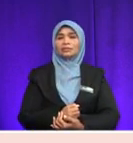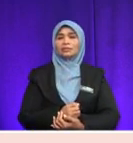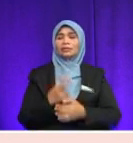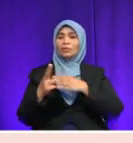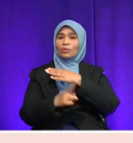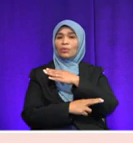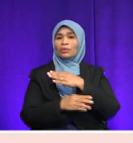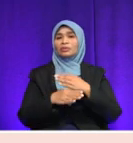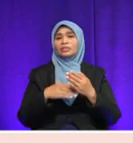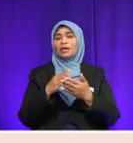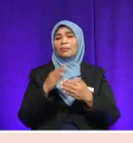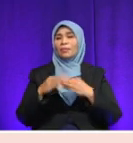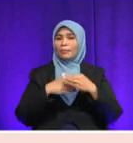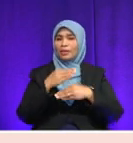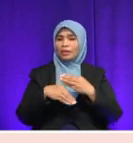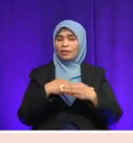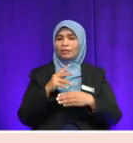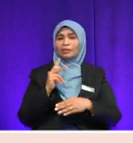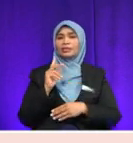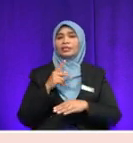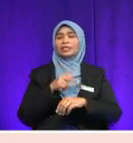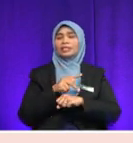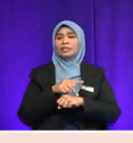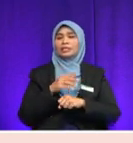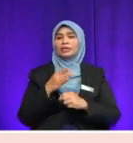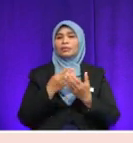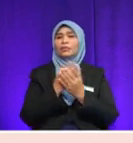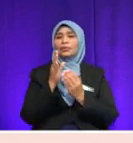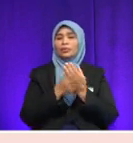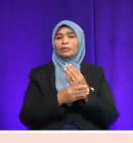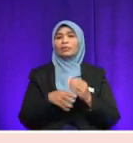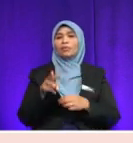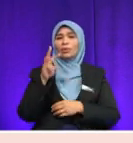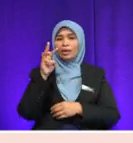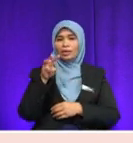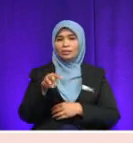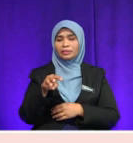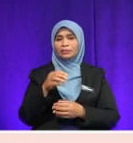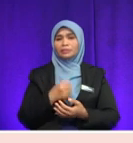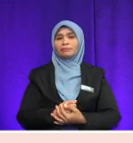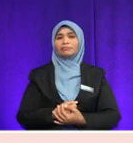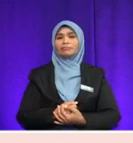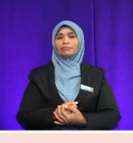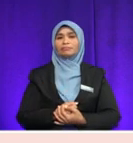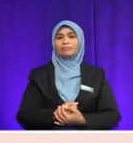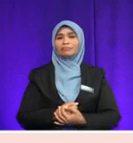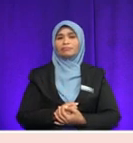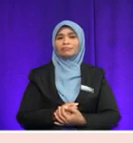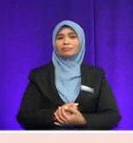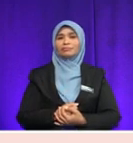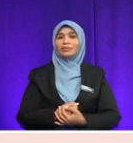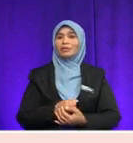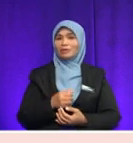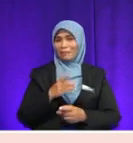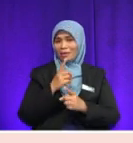ketika wudhu atau mandi wajib ketika sakit di wajib wajib Iya betul